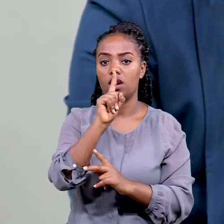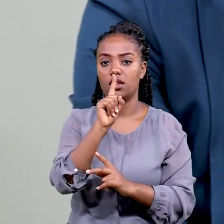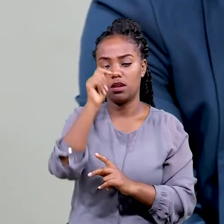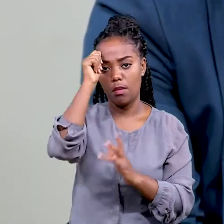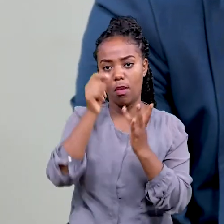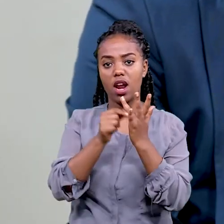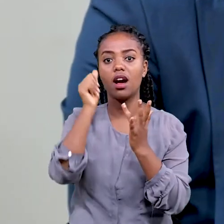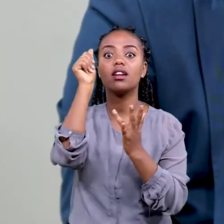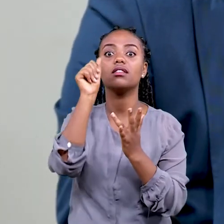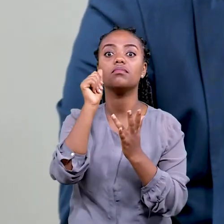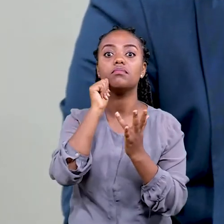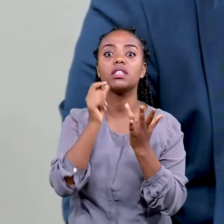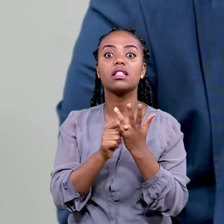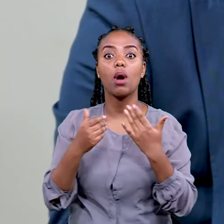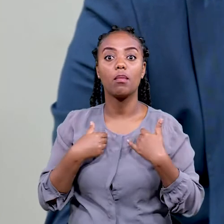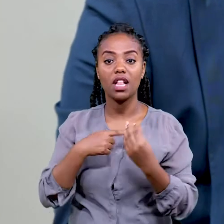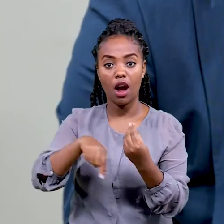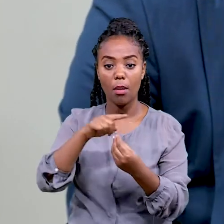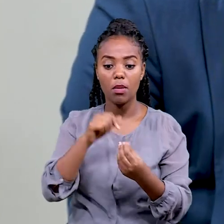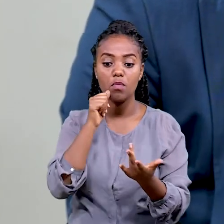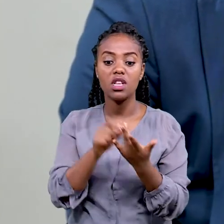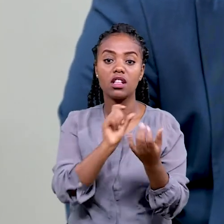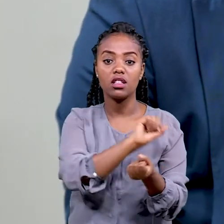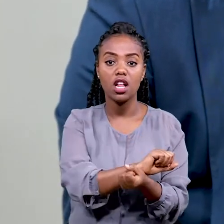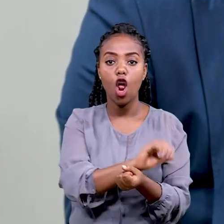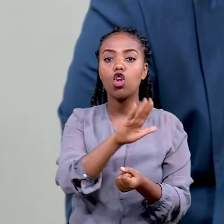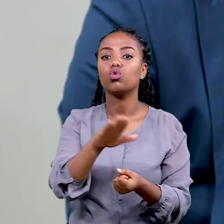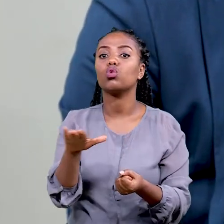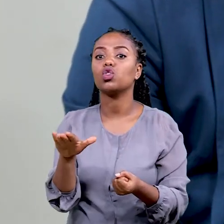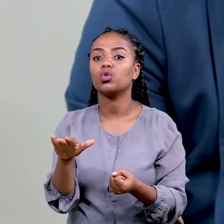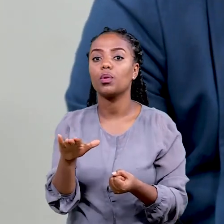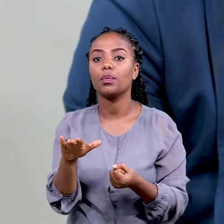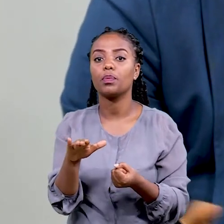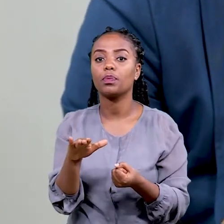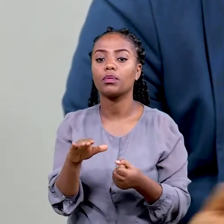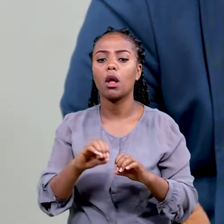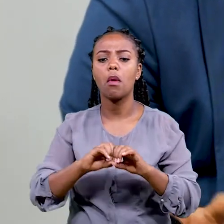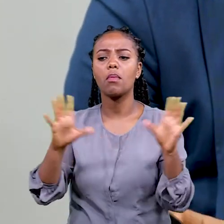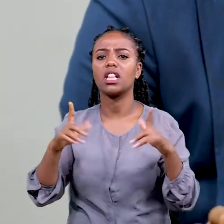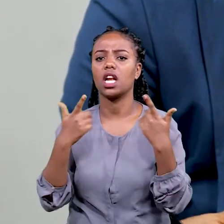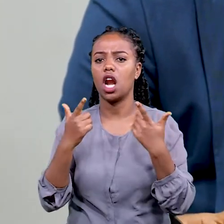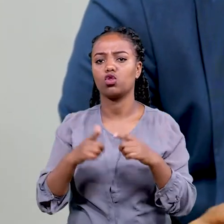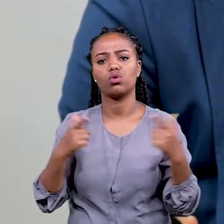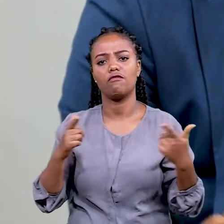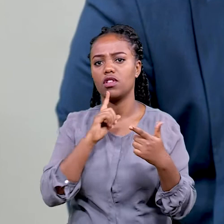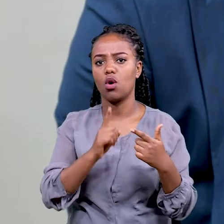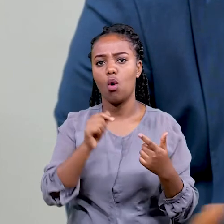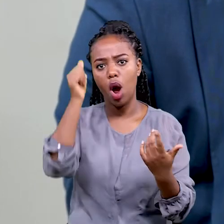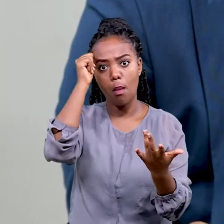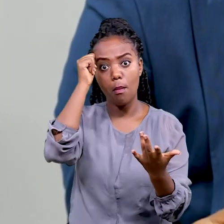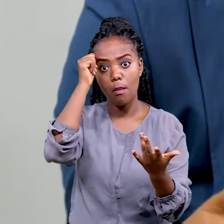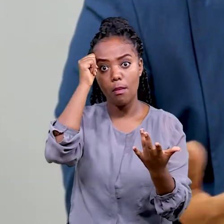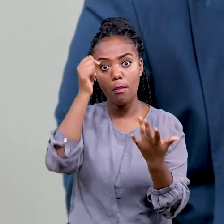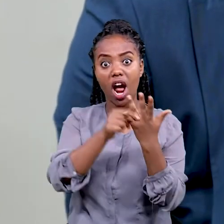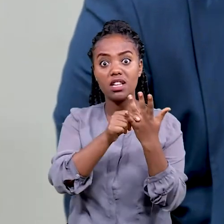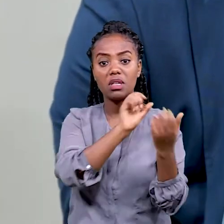አንድ ባልና አንድ ሚስት ባለበት ኢንቫይሮንመንት ሚስትየው ብትታሰር ልጆቿን የመበተን እድላቸው ሰፊ ነው። ባልየው